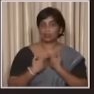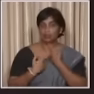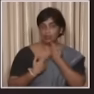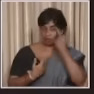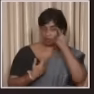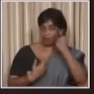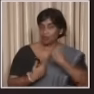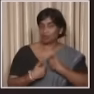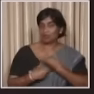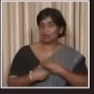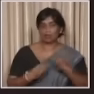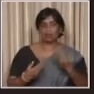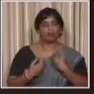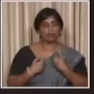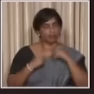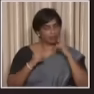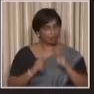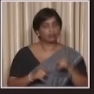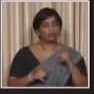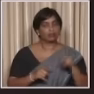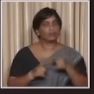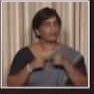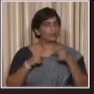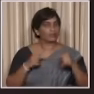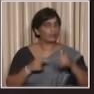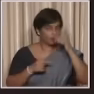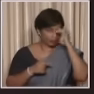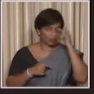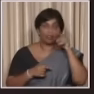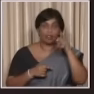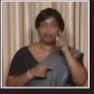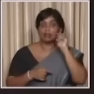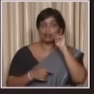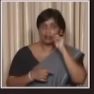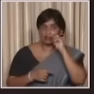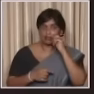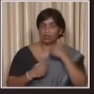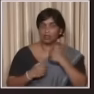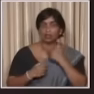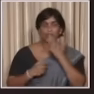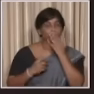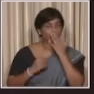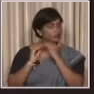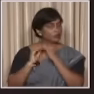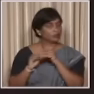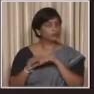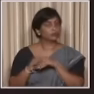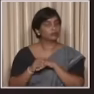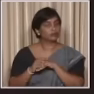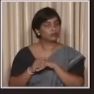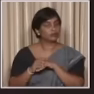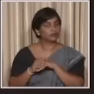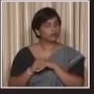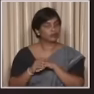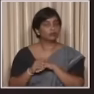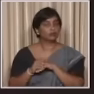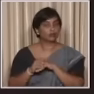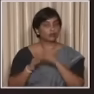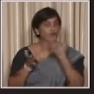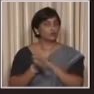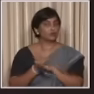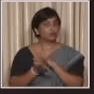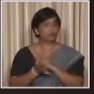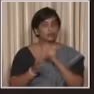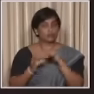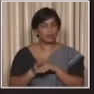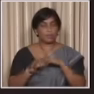ඝාතනය කරන්න එපා. මා ළඟ අදත් තියෙනවා විපක්ෂ නායකතුමා ඔබතුමාගේ පියා අපේ ඉස්කෝලේ එක්තරා උත්සවයකට